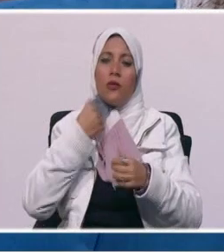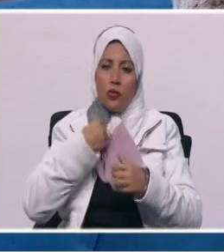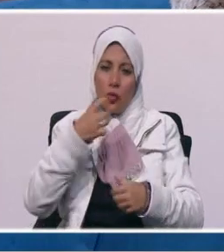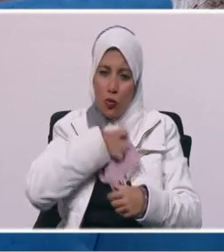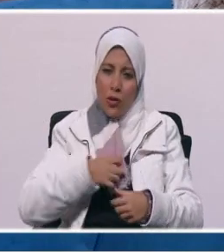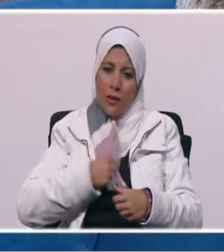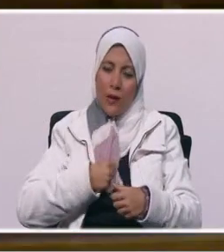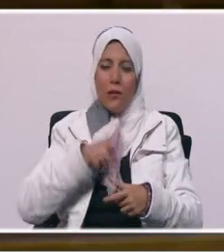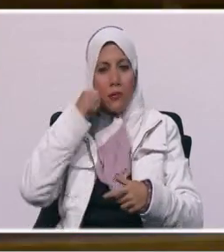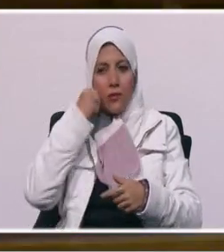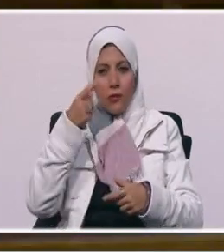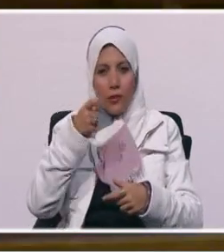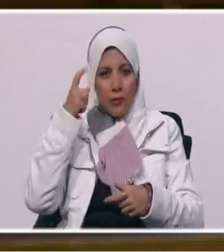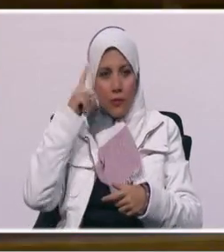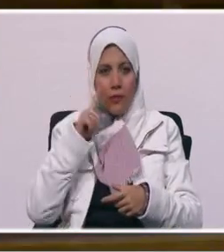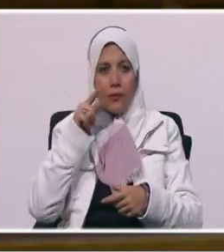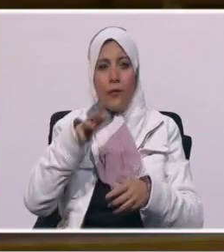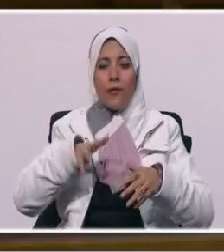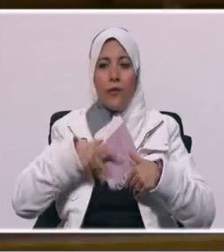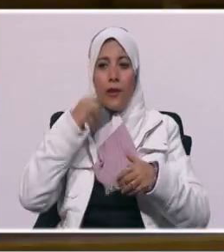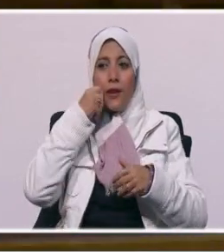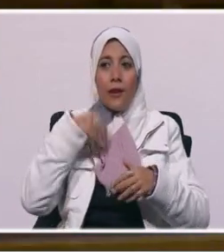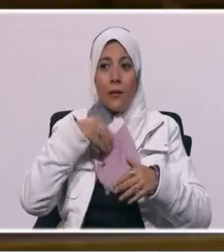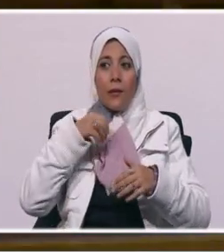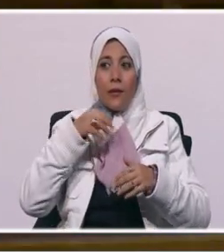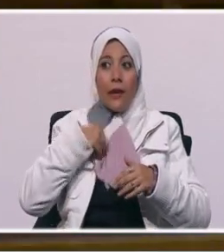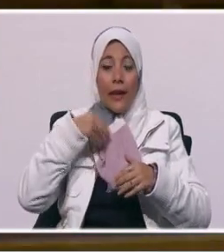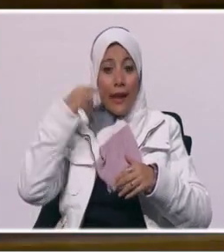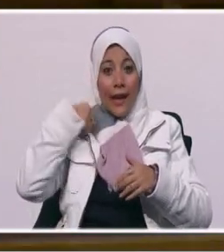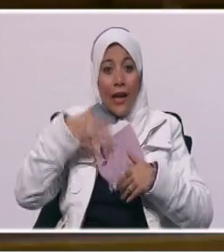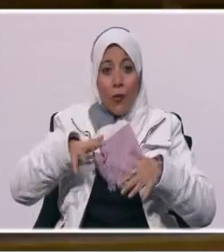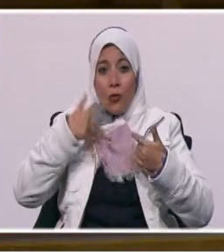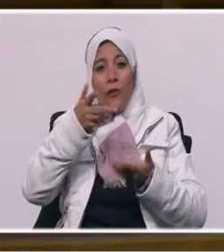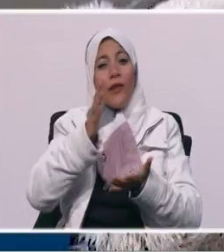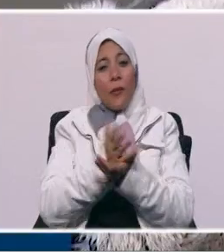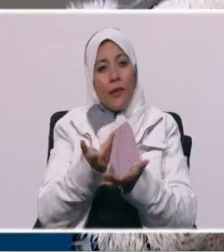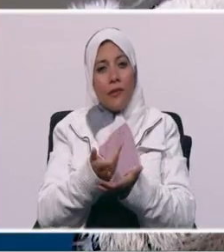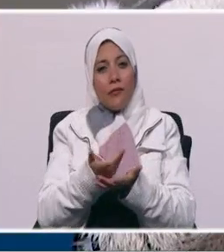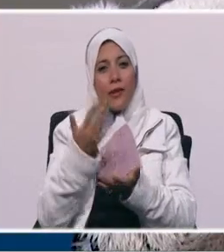والصحيه بتاعتي. بالتاكيد الفضول يعني بيحكمني ان اسالك ايه اللي حصل.